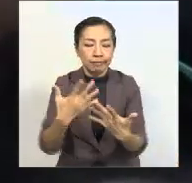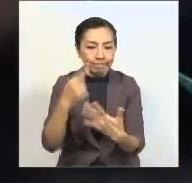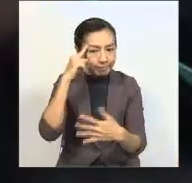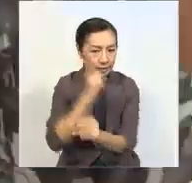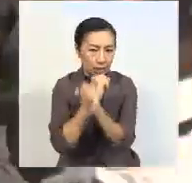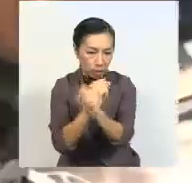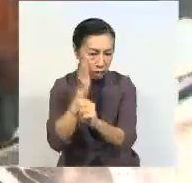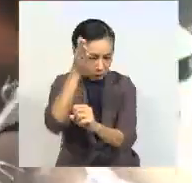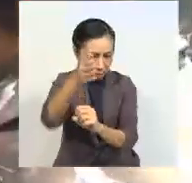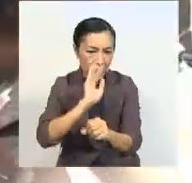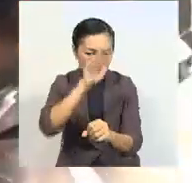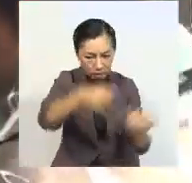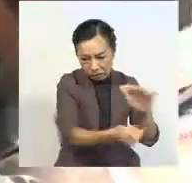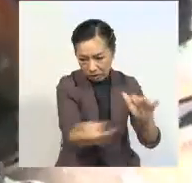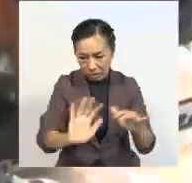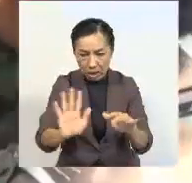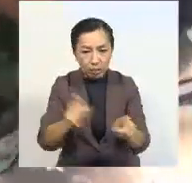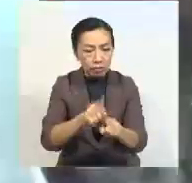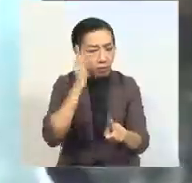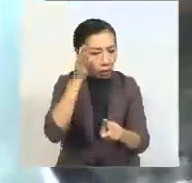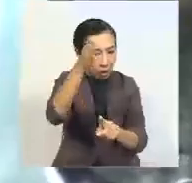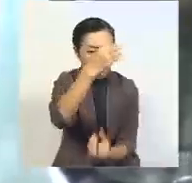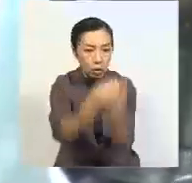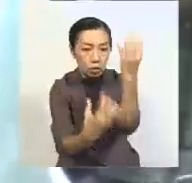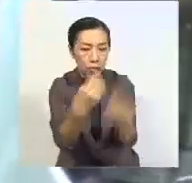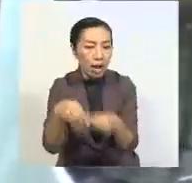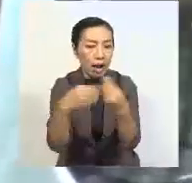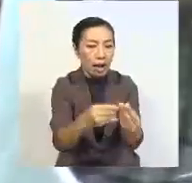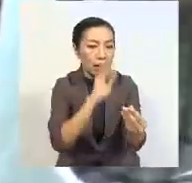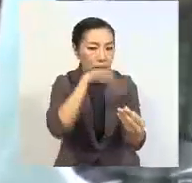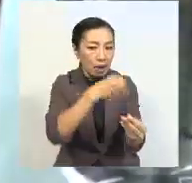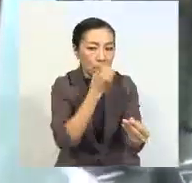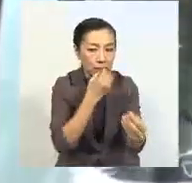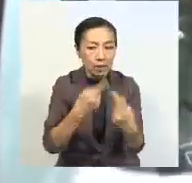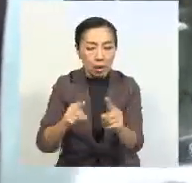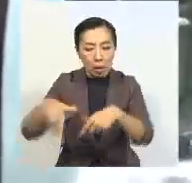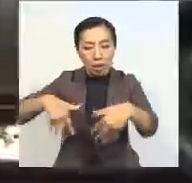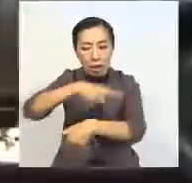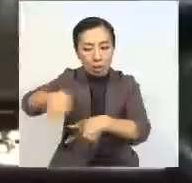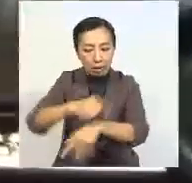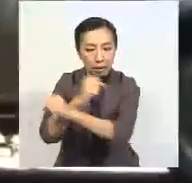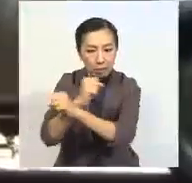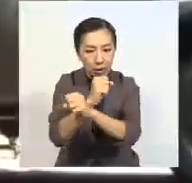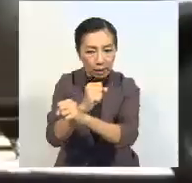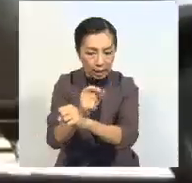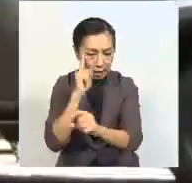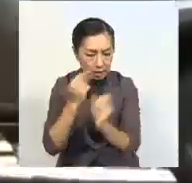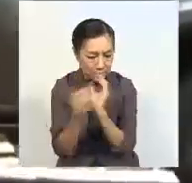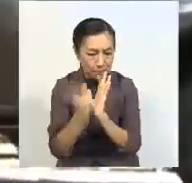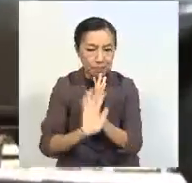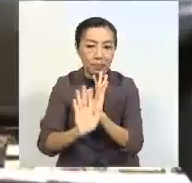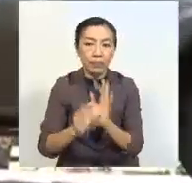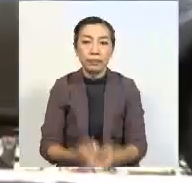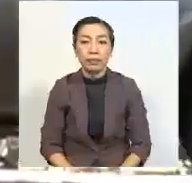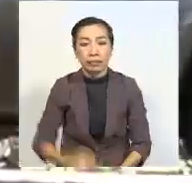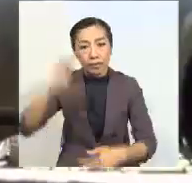การป้องกันโดยการปลูกพืชเป็นแหล่งอาหารให้กับช้างแต่ก็จะคำนึงถึงความปลอดภัยของชาวบ้านในพื้นที่ด้วยนะครับทางด้านของ